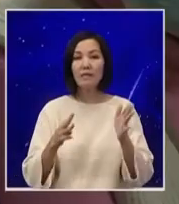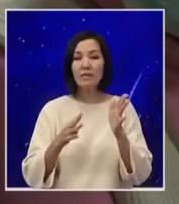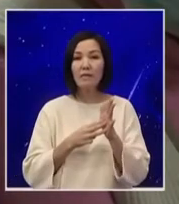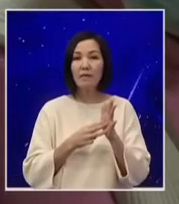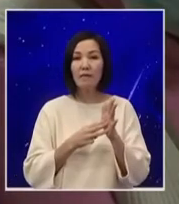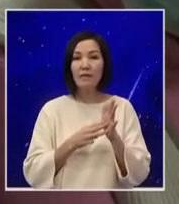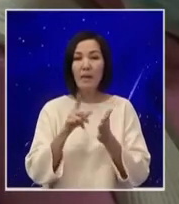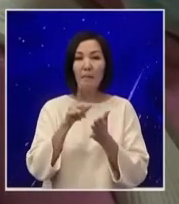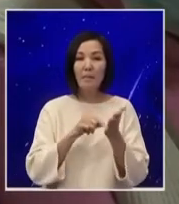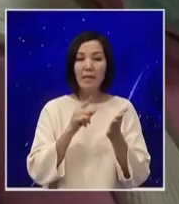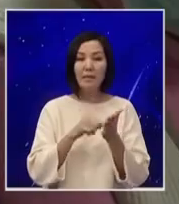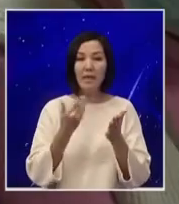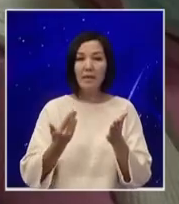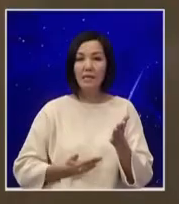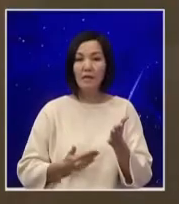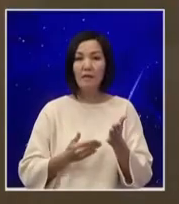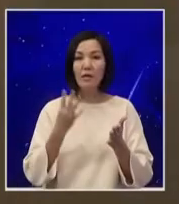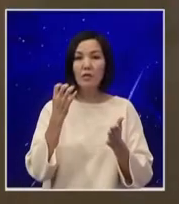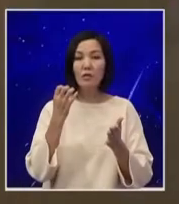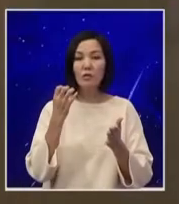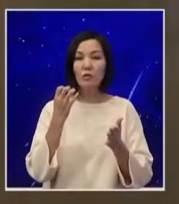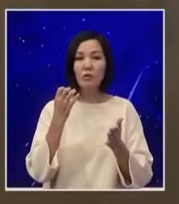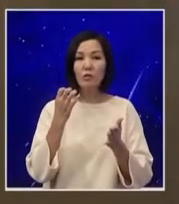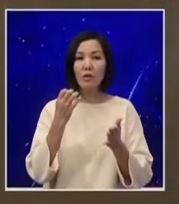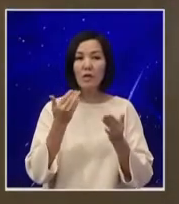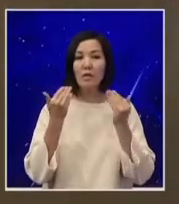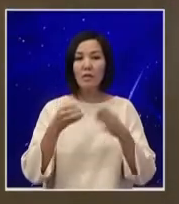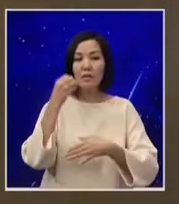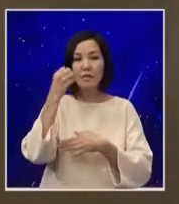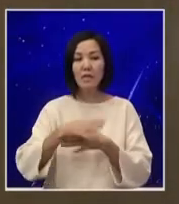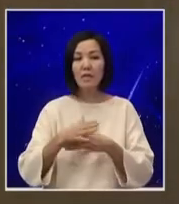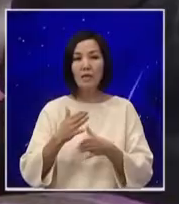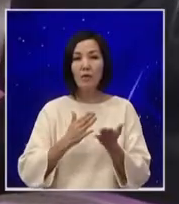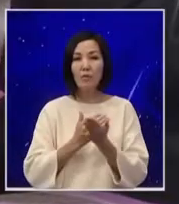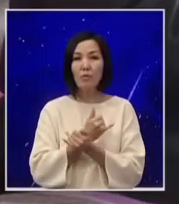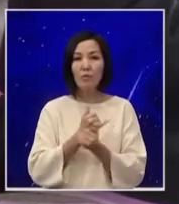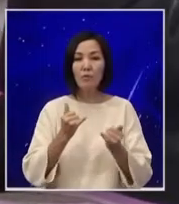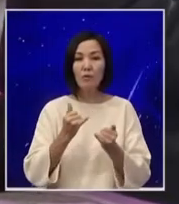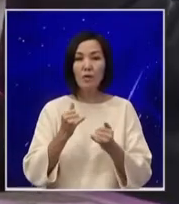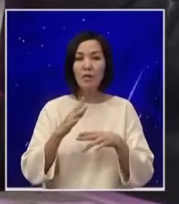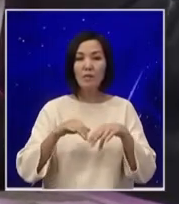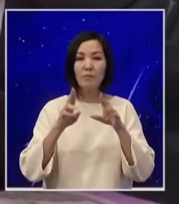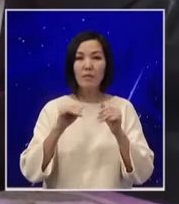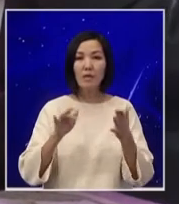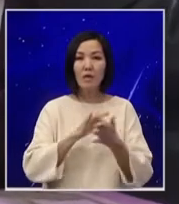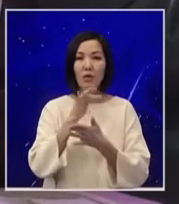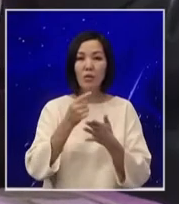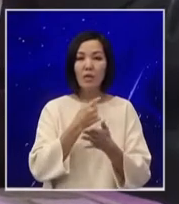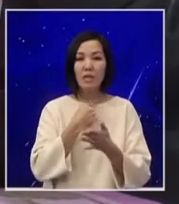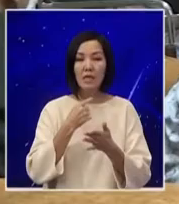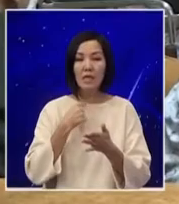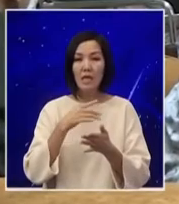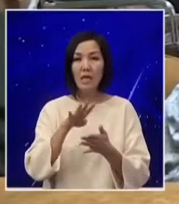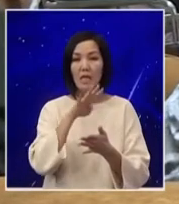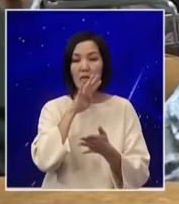пенсионеров из них более 430 человек находится центрах по оказанию специальных услуг городов текиле и капшагай им